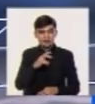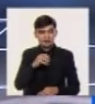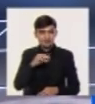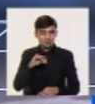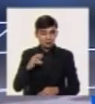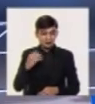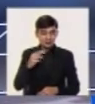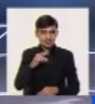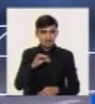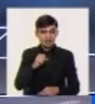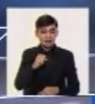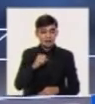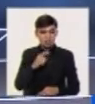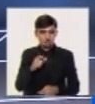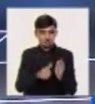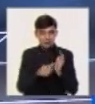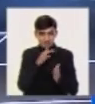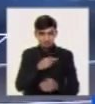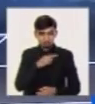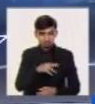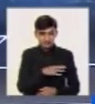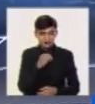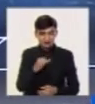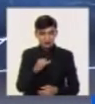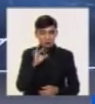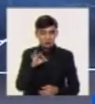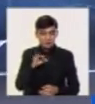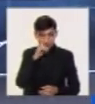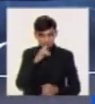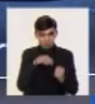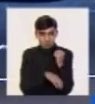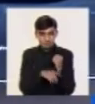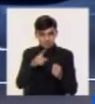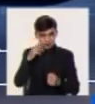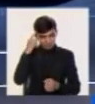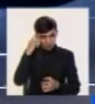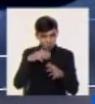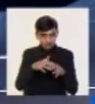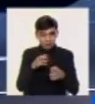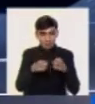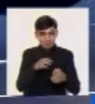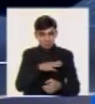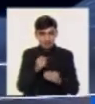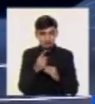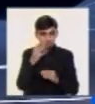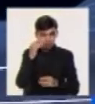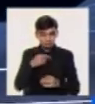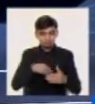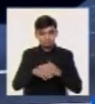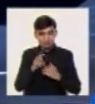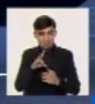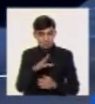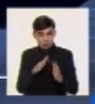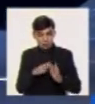Диего Марадонна 60 жасында өмірден озды. Қазан айының соңында оның миына ота жасалып, 11 қарашада үйіне шыққан еді.